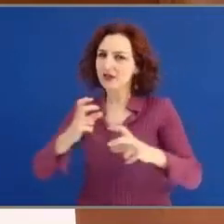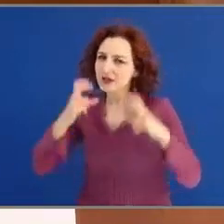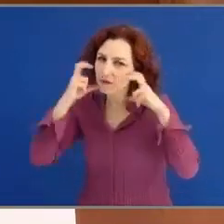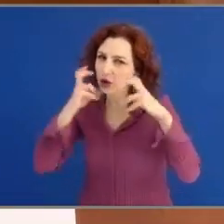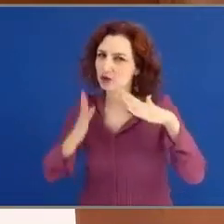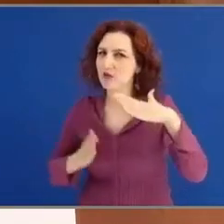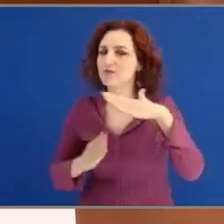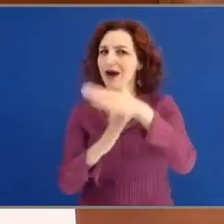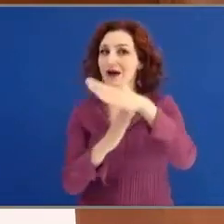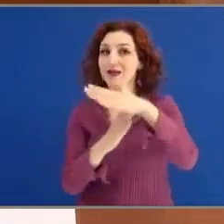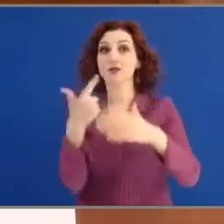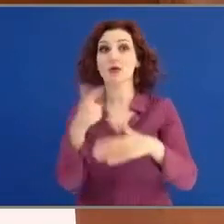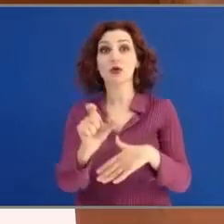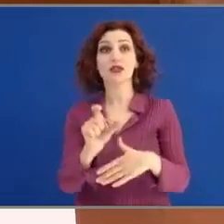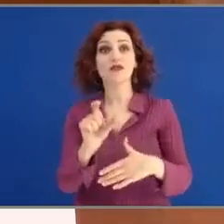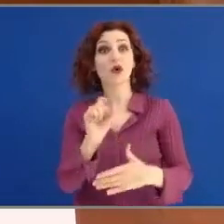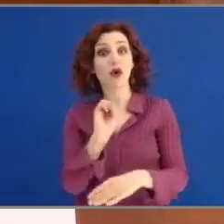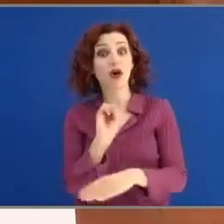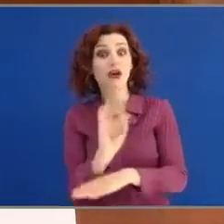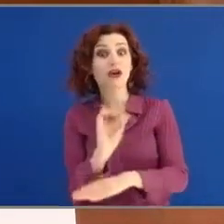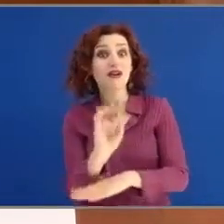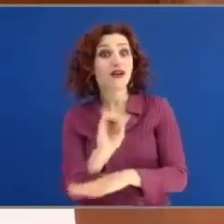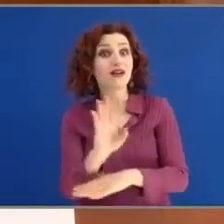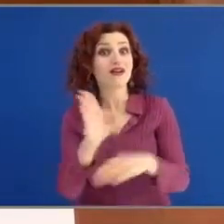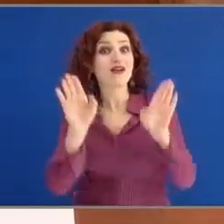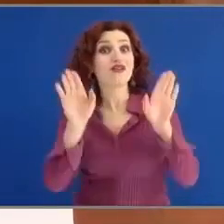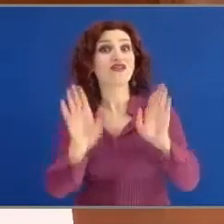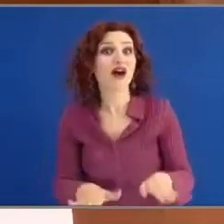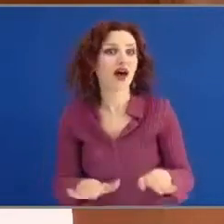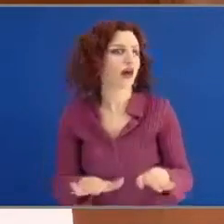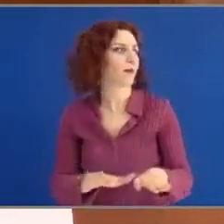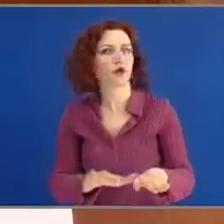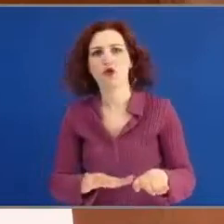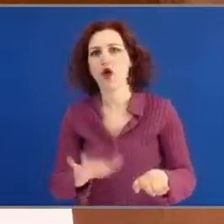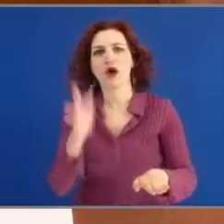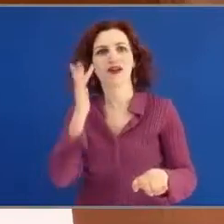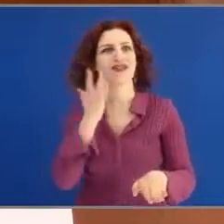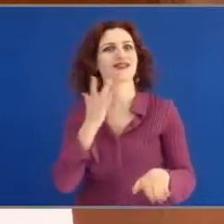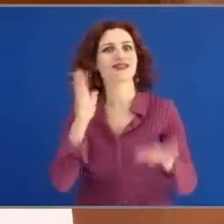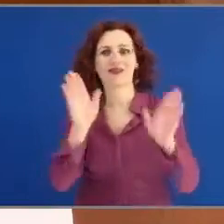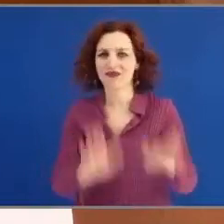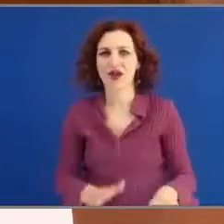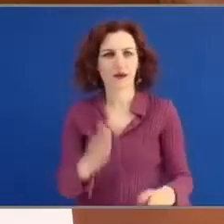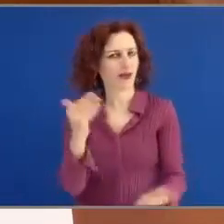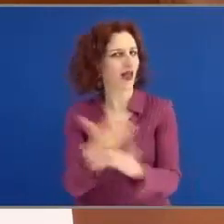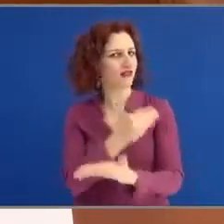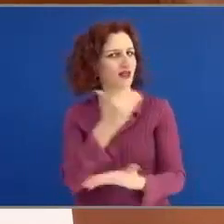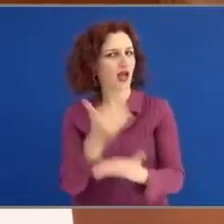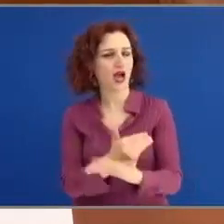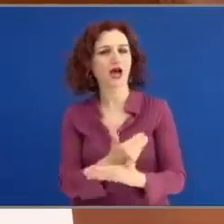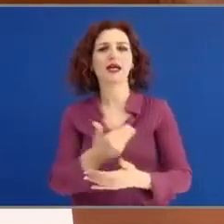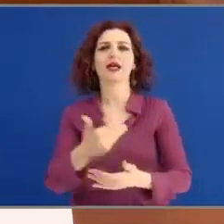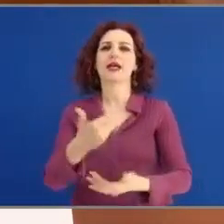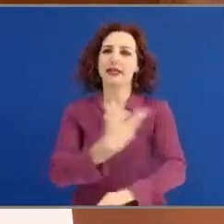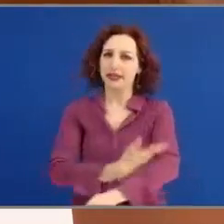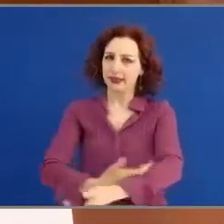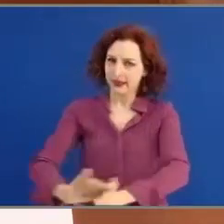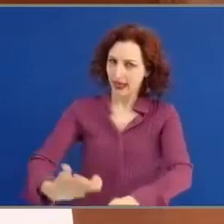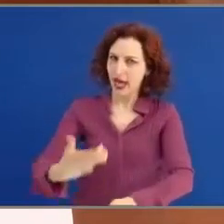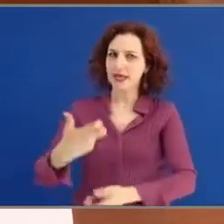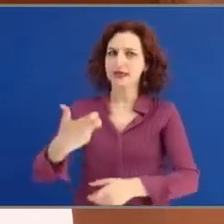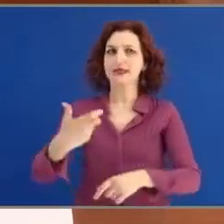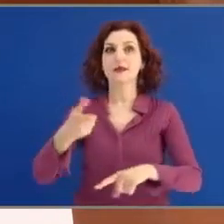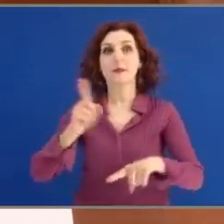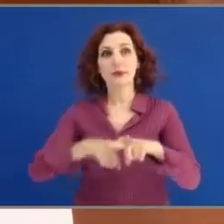si fermi o rischi di non fermarsi. Quindi test, ma anche attenzione a questi luoghi